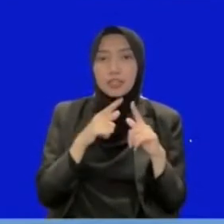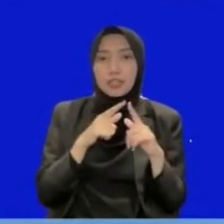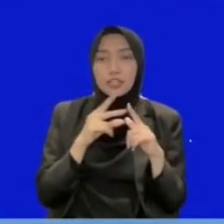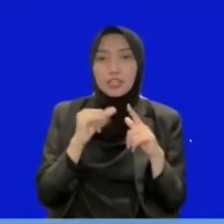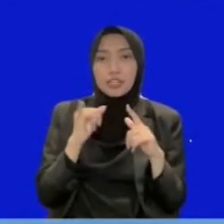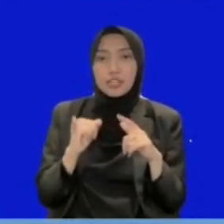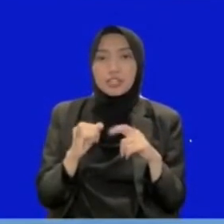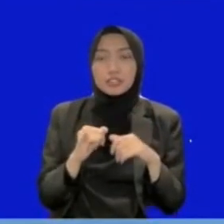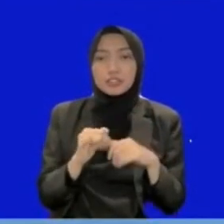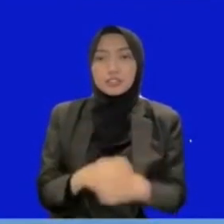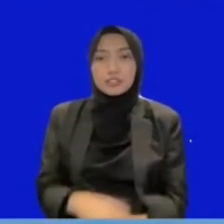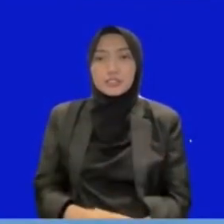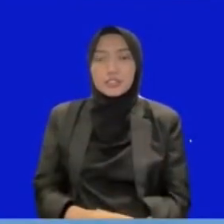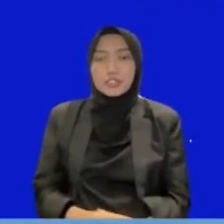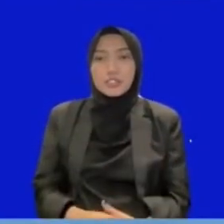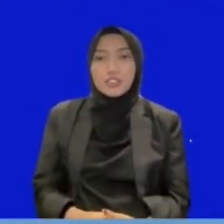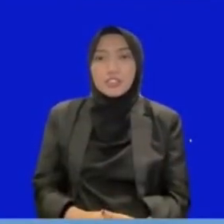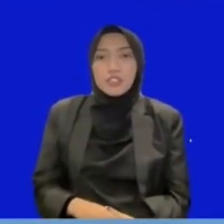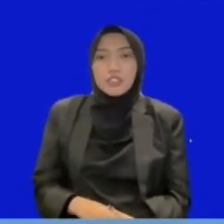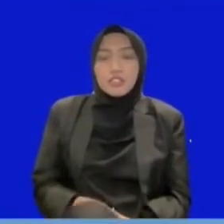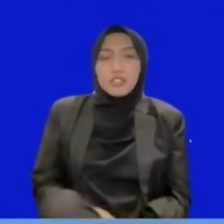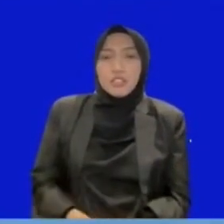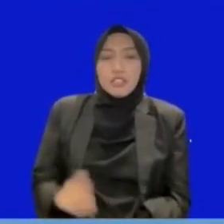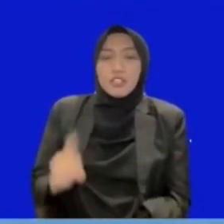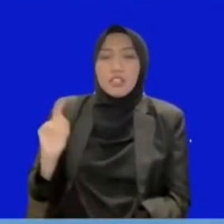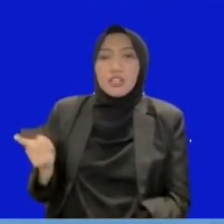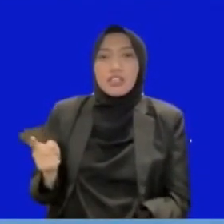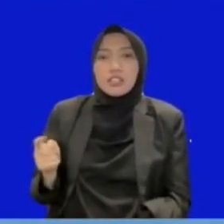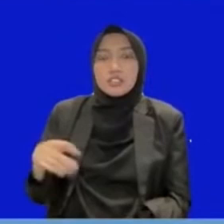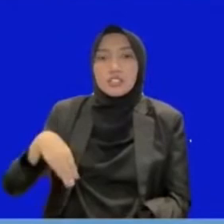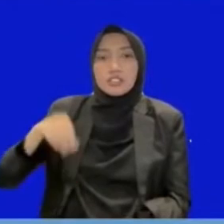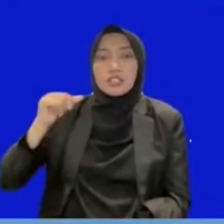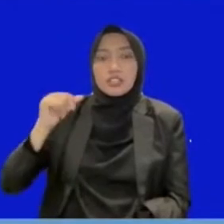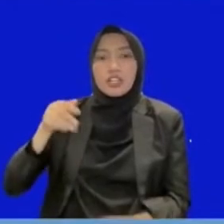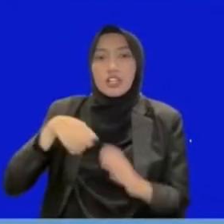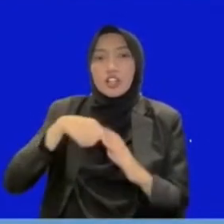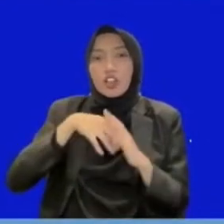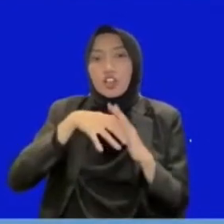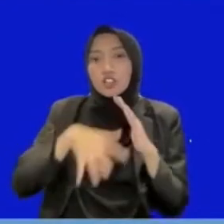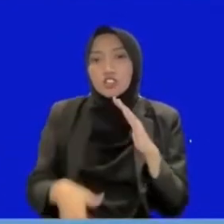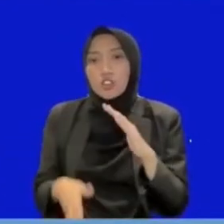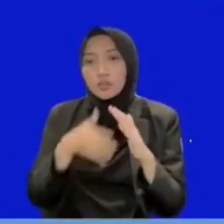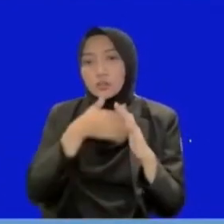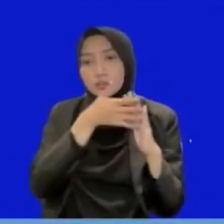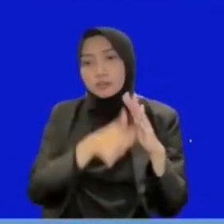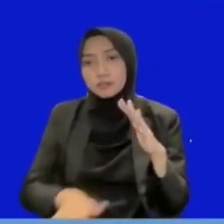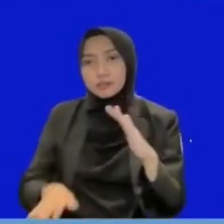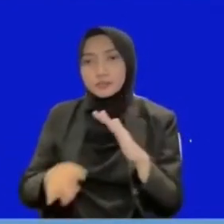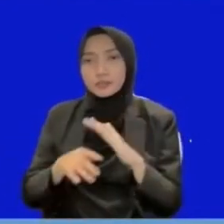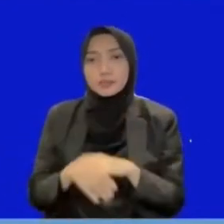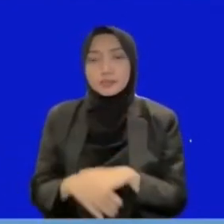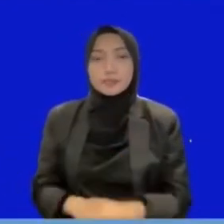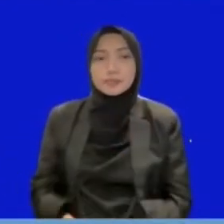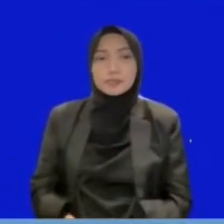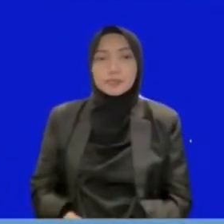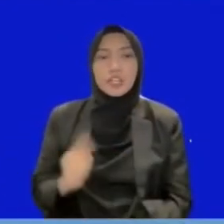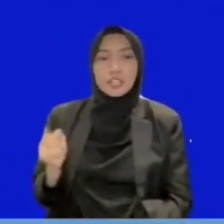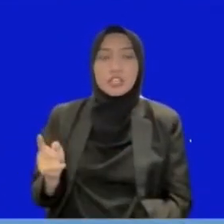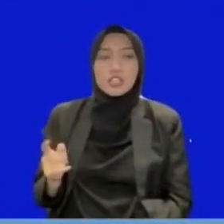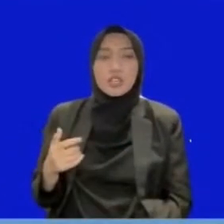Hari. Enggak apa-apa Mas gitu aja. Ini ada tanah longsor. Nah, kemudian di sebelah sini ini ada